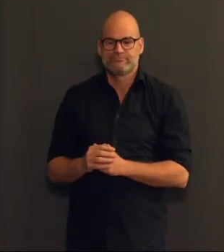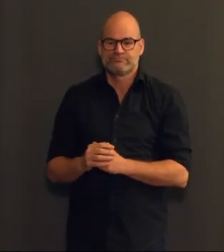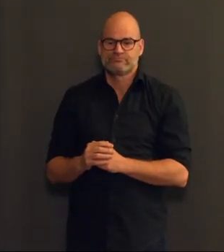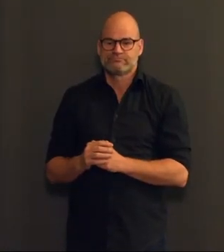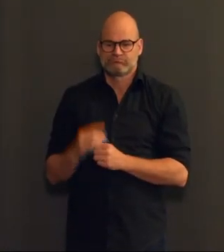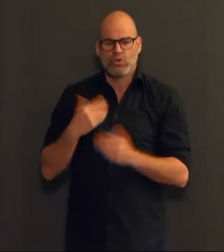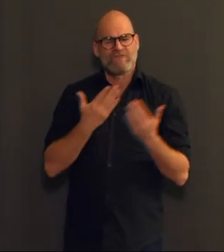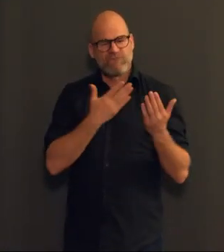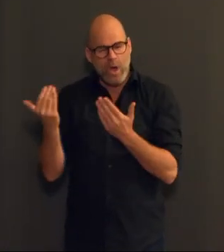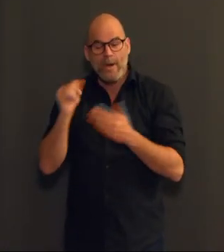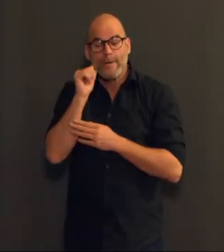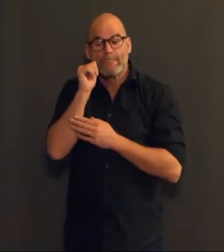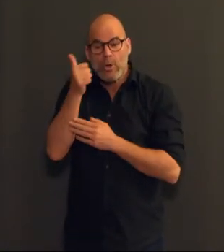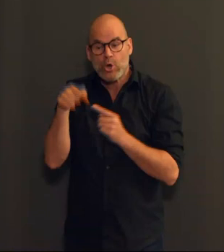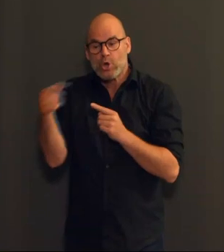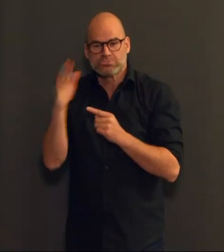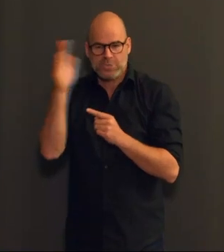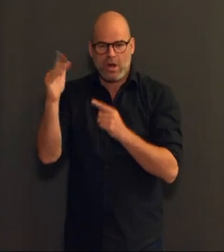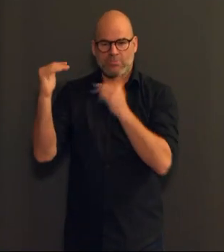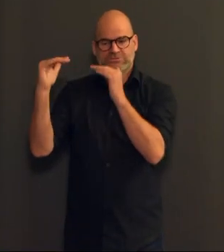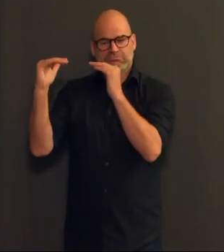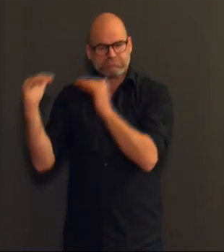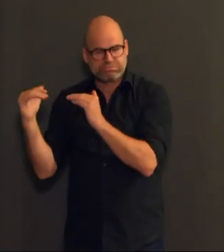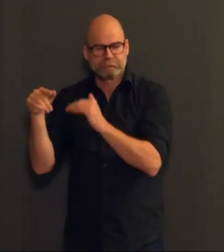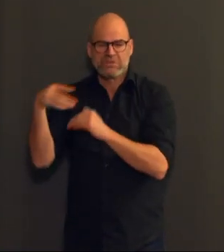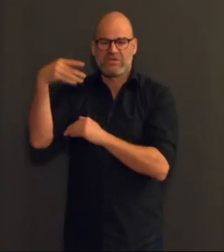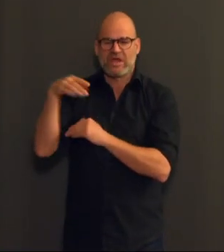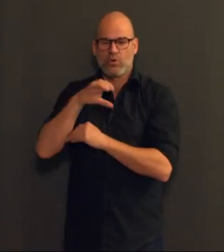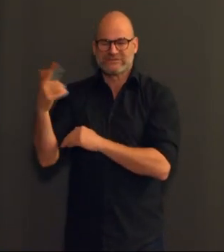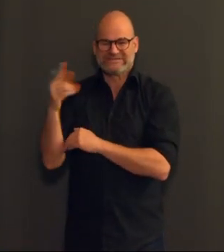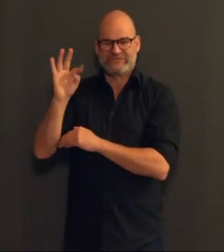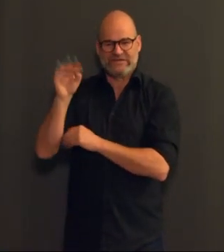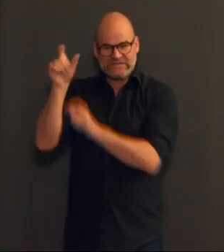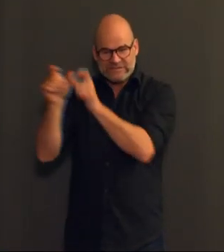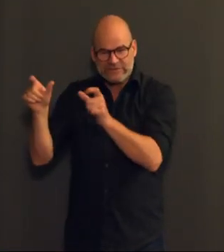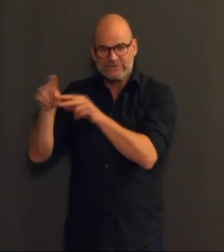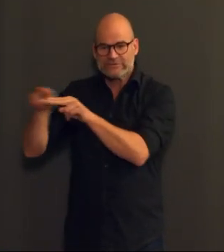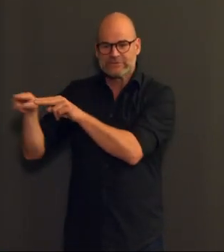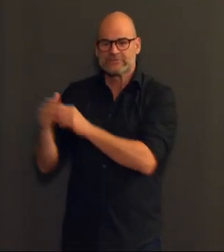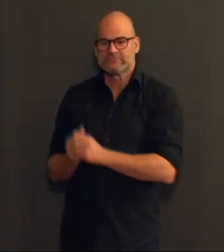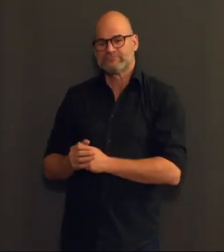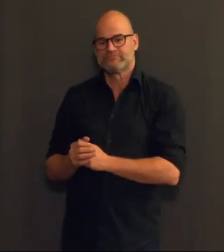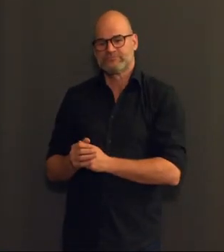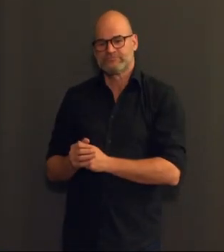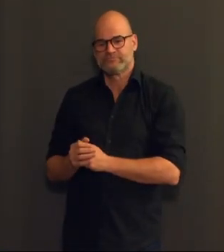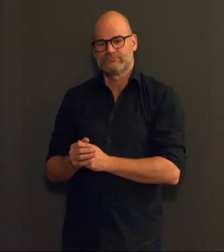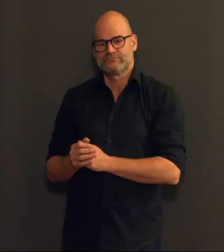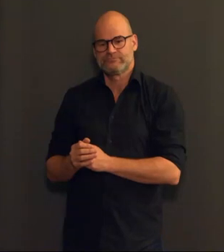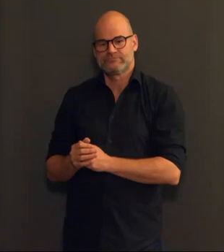wat zal dalen, doordat veel patiënten pas ontslagen worden na het weekend.